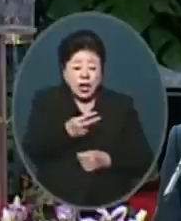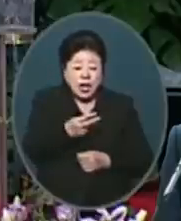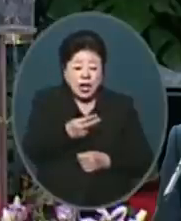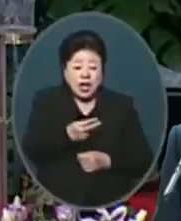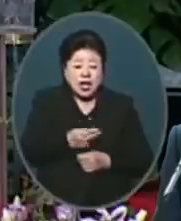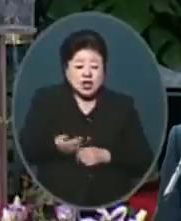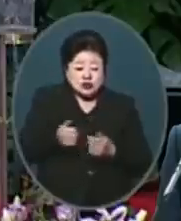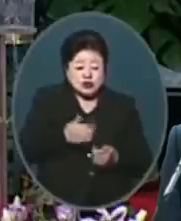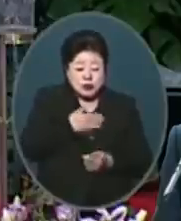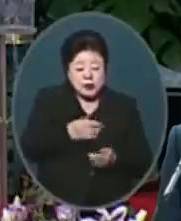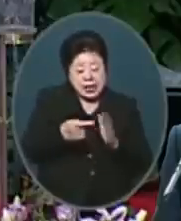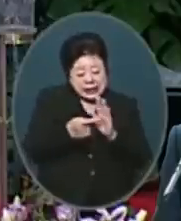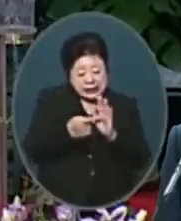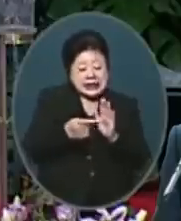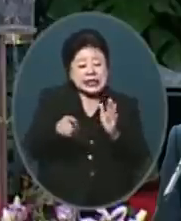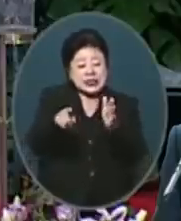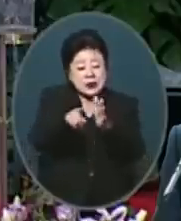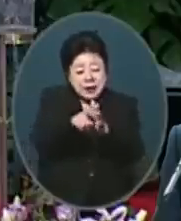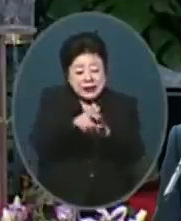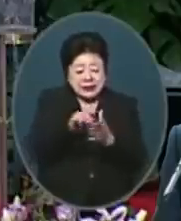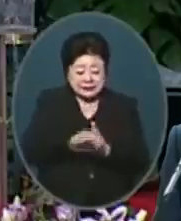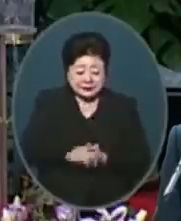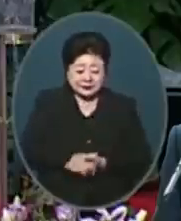죽을 육체에 나타나게 하려면